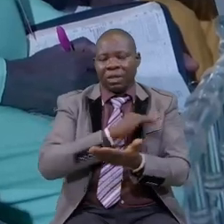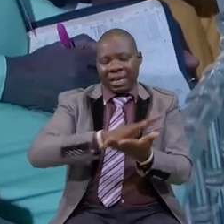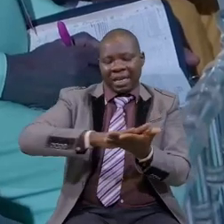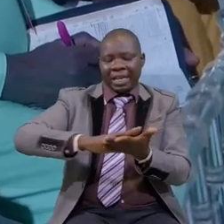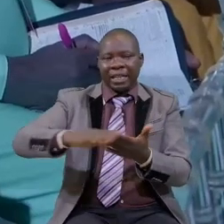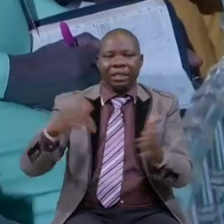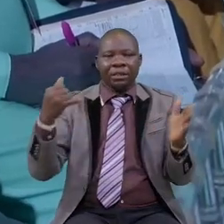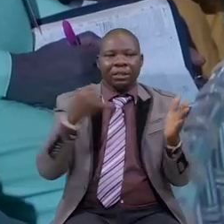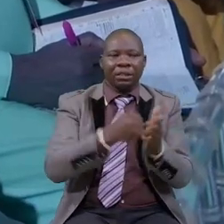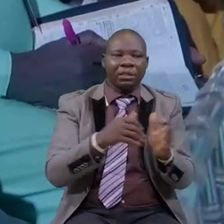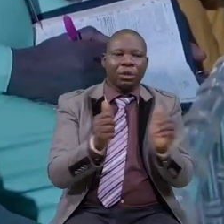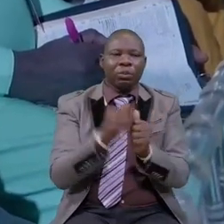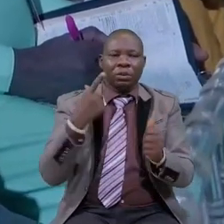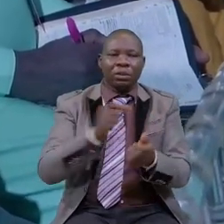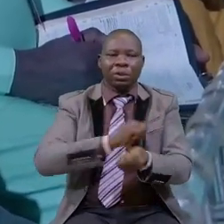la parole.